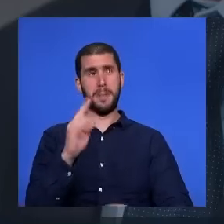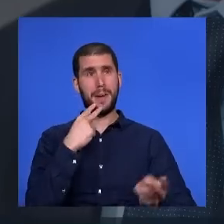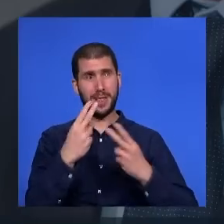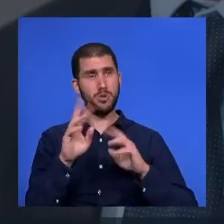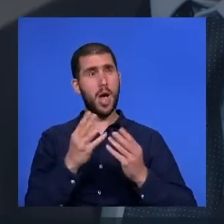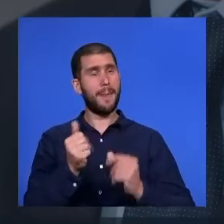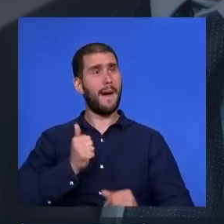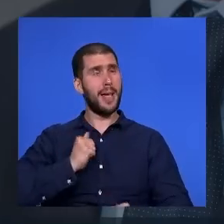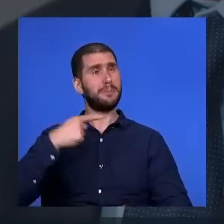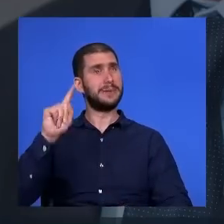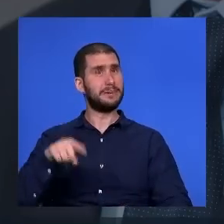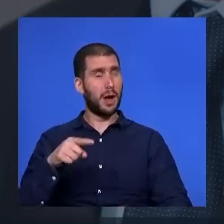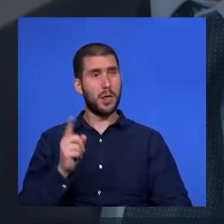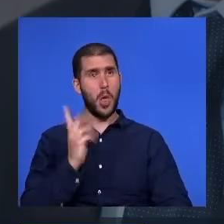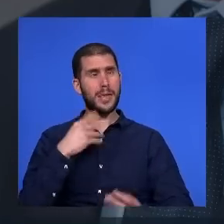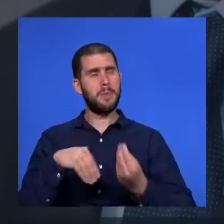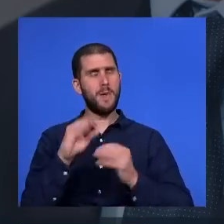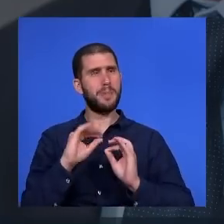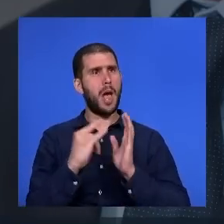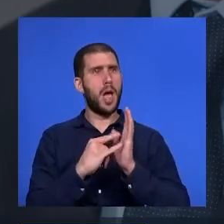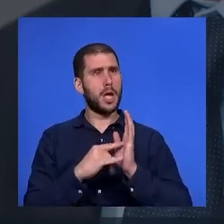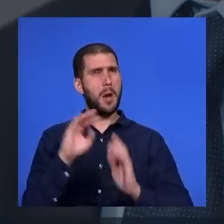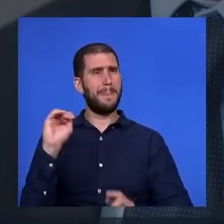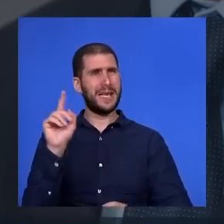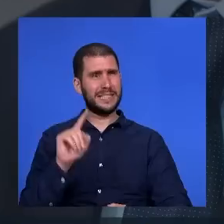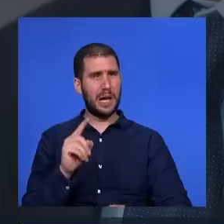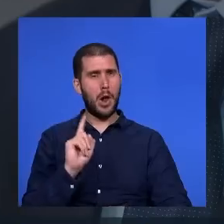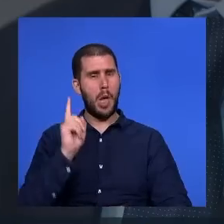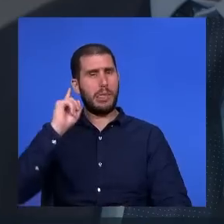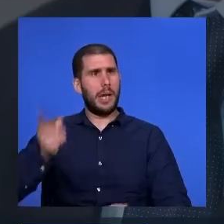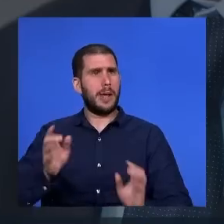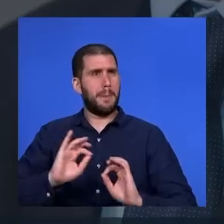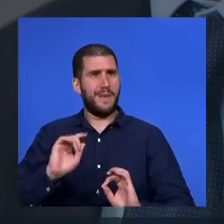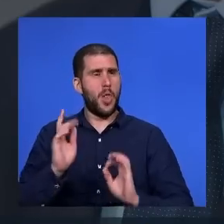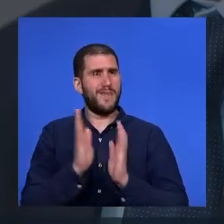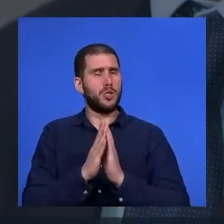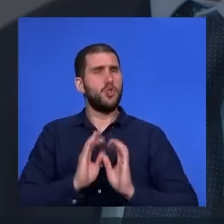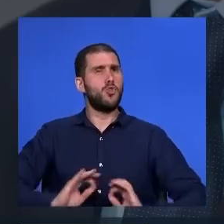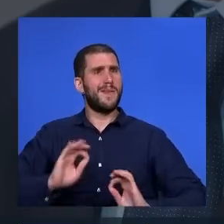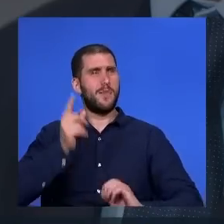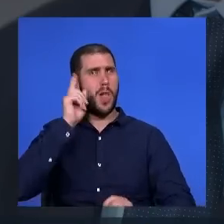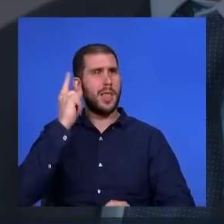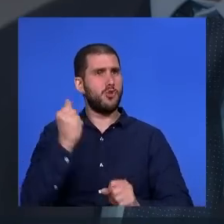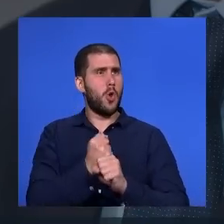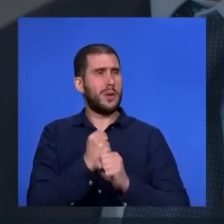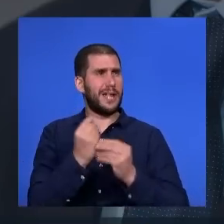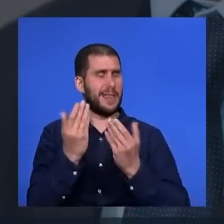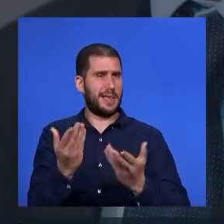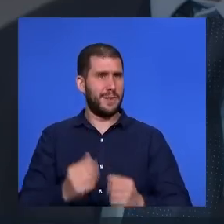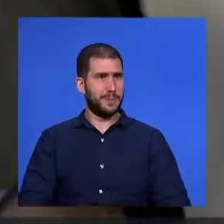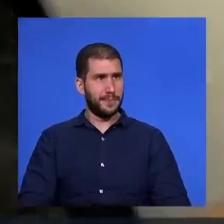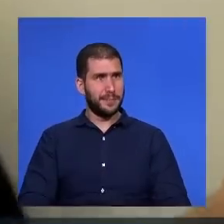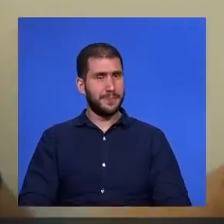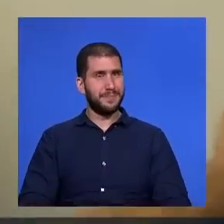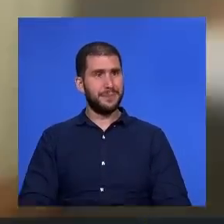הרבה חיילים מספר אחת, לא הייתי מעורב בחקיקה של מיקי זוהר, לא הנחיתי אותו, לא ביקשתי ממנו, ולא ידעתי שהוא עושה את הדבר